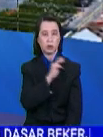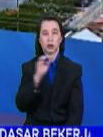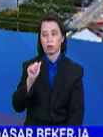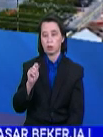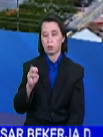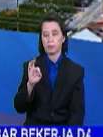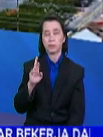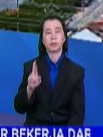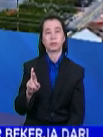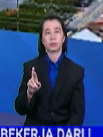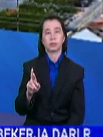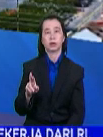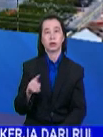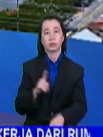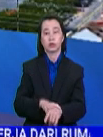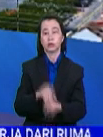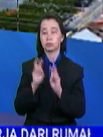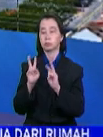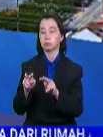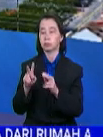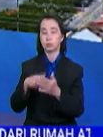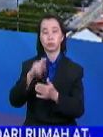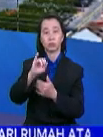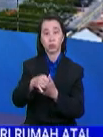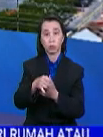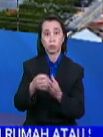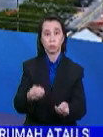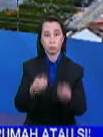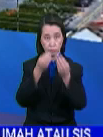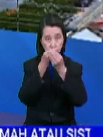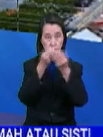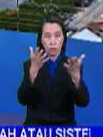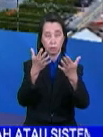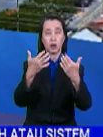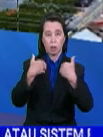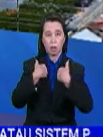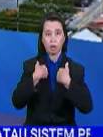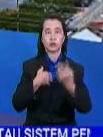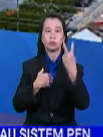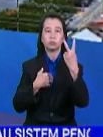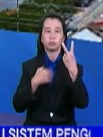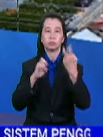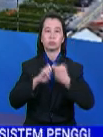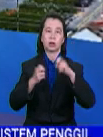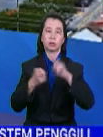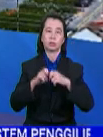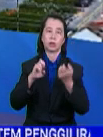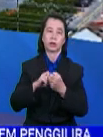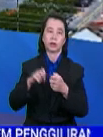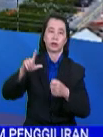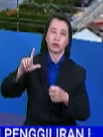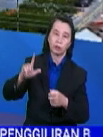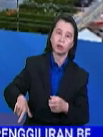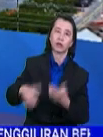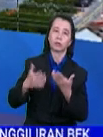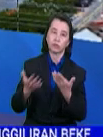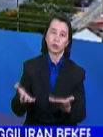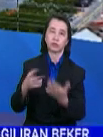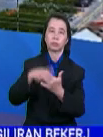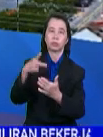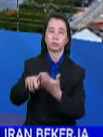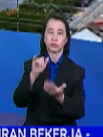amarah uang Tengah lihat San semacam meninjau proyek tersebut memberitahu terdapat dua masalah yang menyebabkan kelewatan